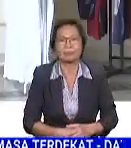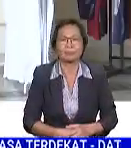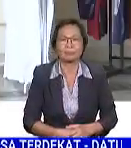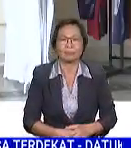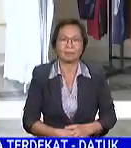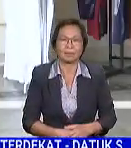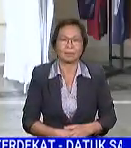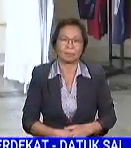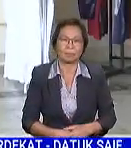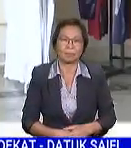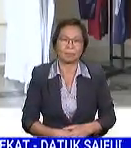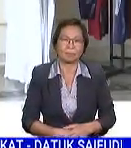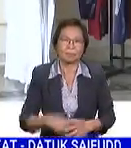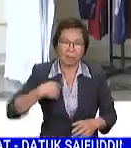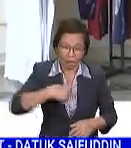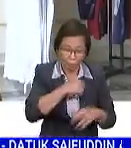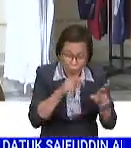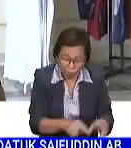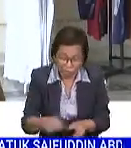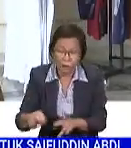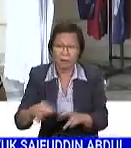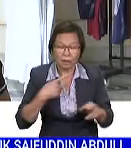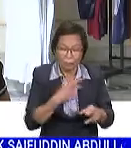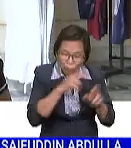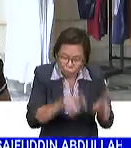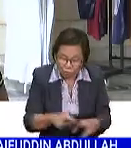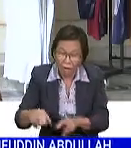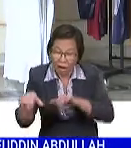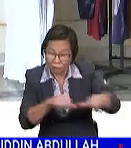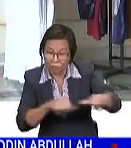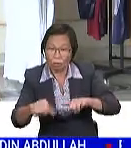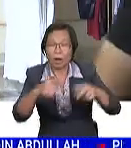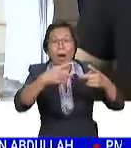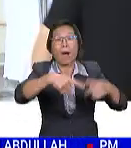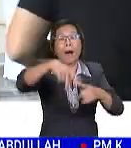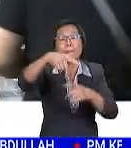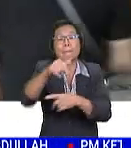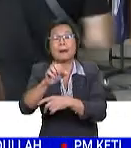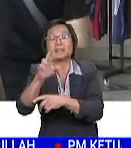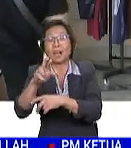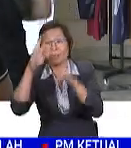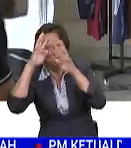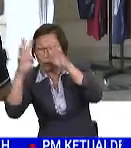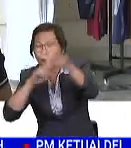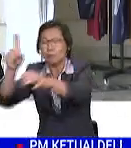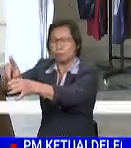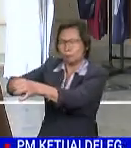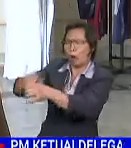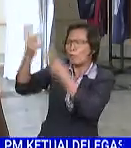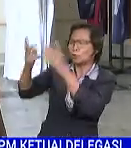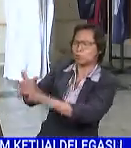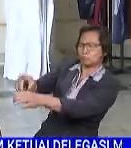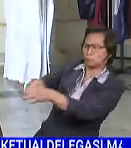Kraftangan Malaysia sendiri merancang mengadakan satu aktiviti yang terbaiklah seperti Pasar Reka ini untuk menarik lebih ramai pengunjung dan